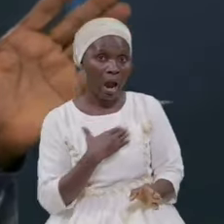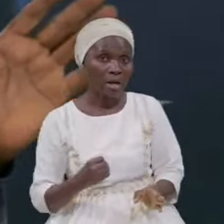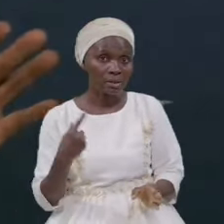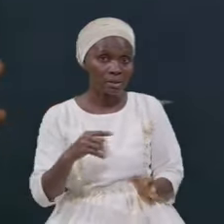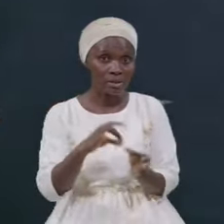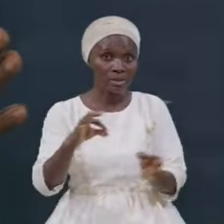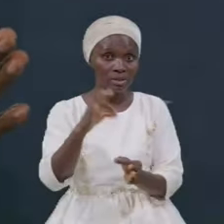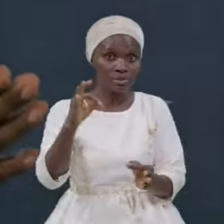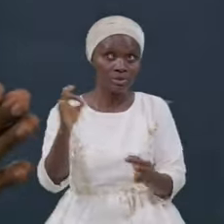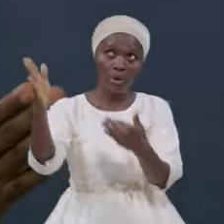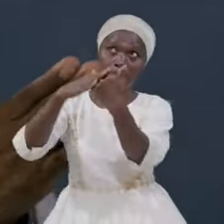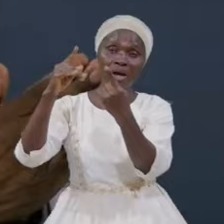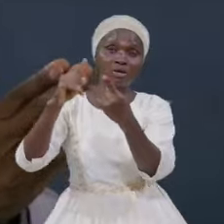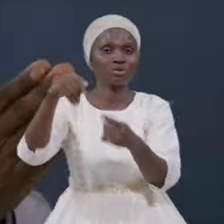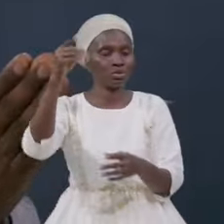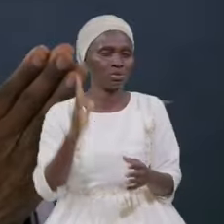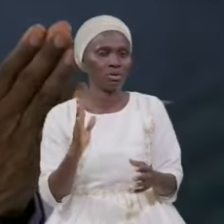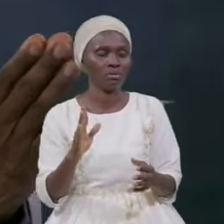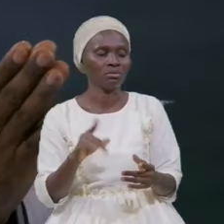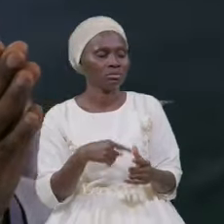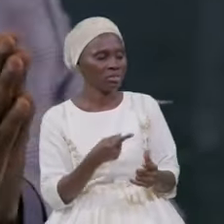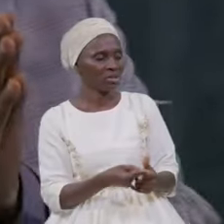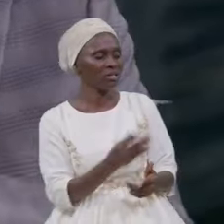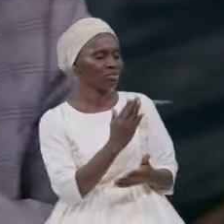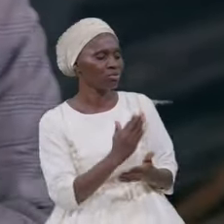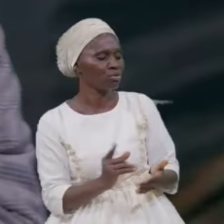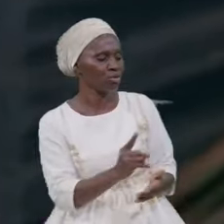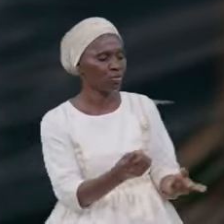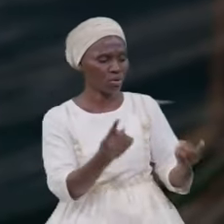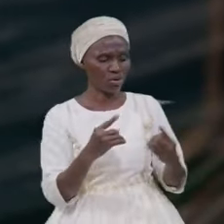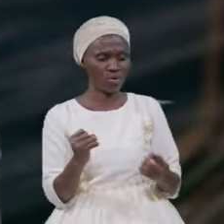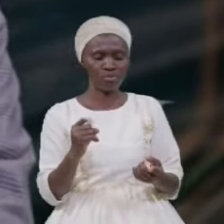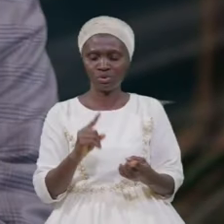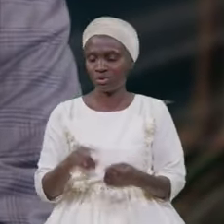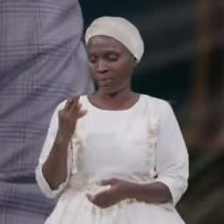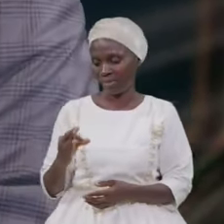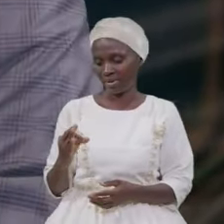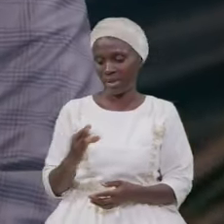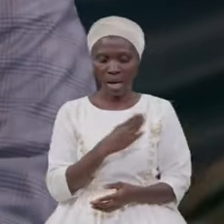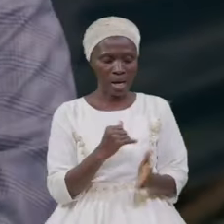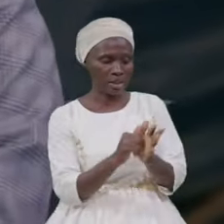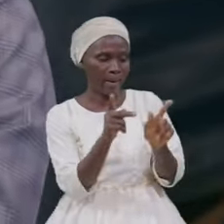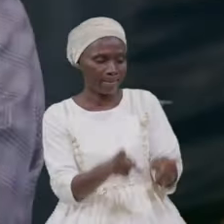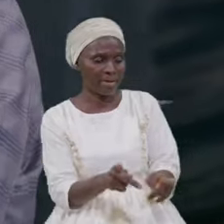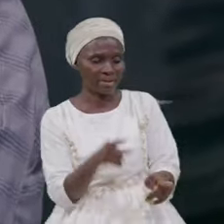Quelqu'un vient prêcher. Et il dit, nous sommes là aujourd'hui